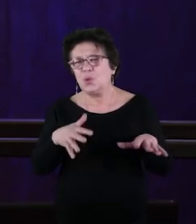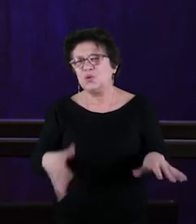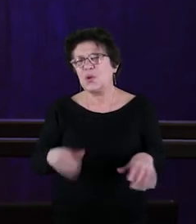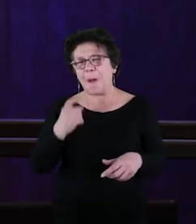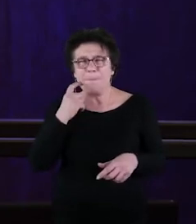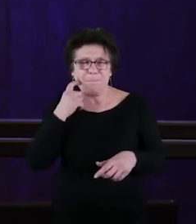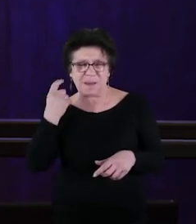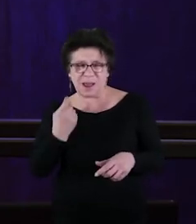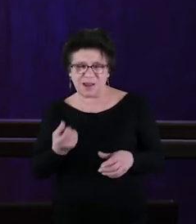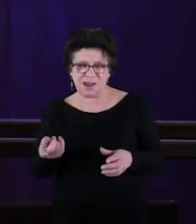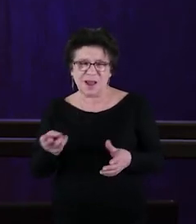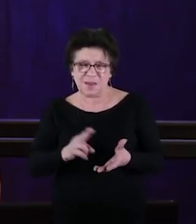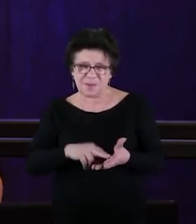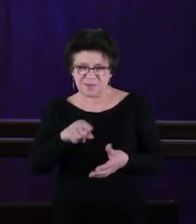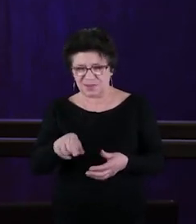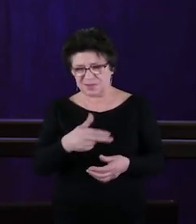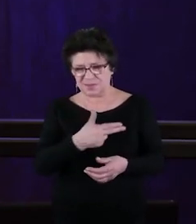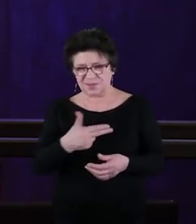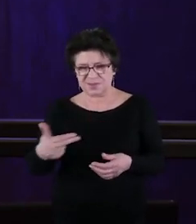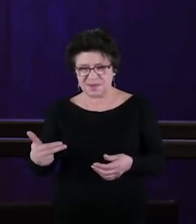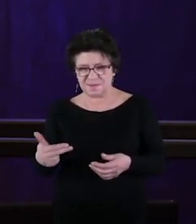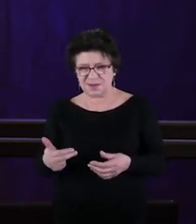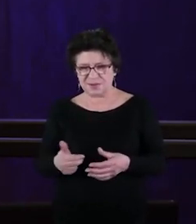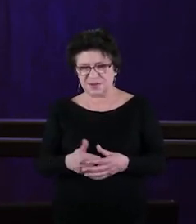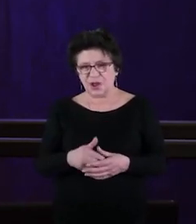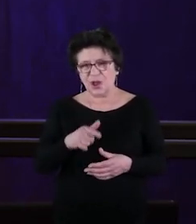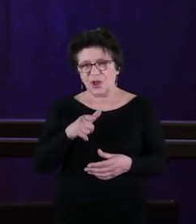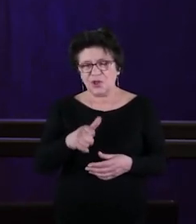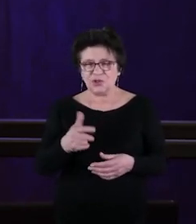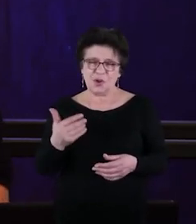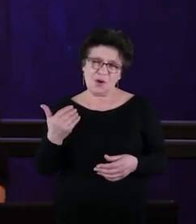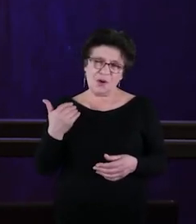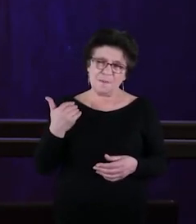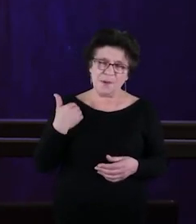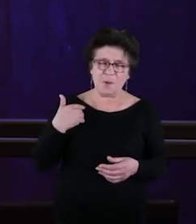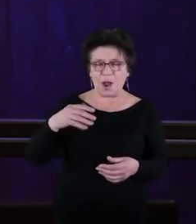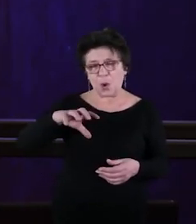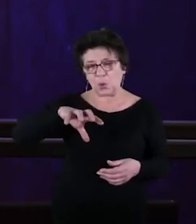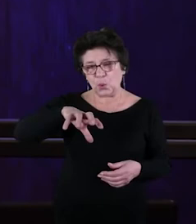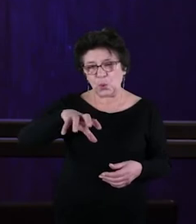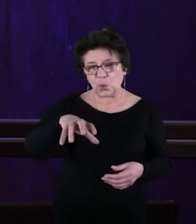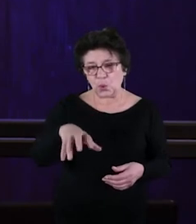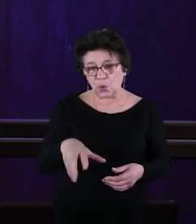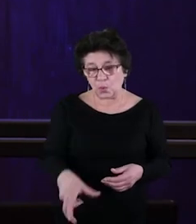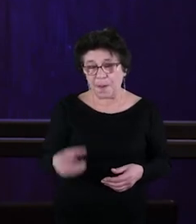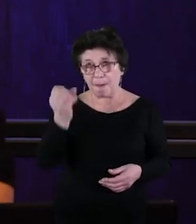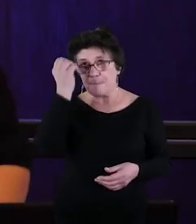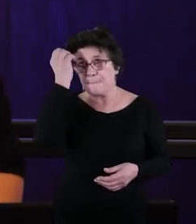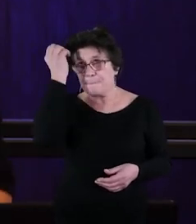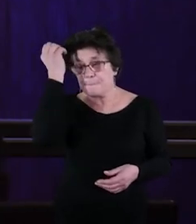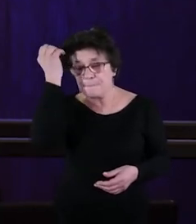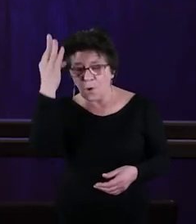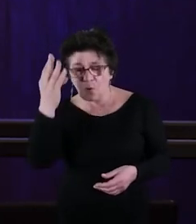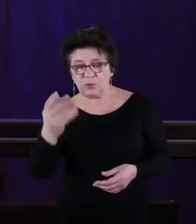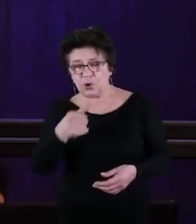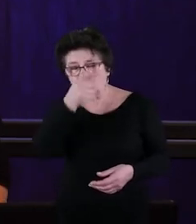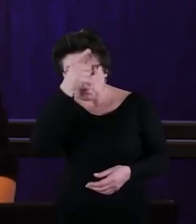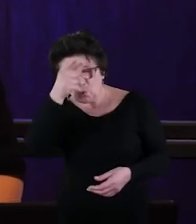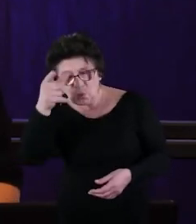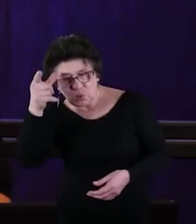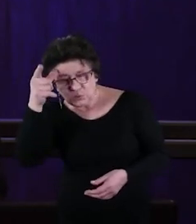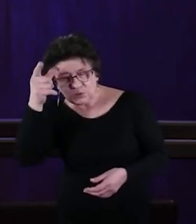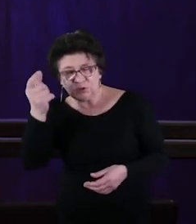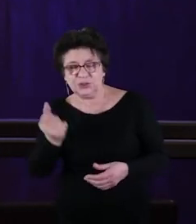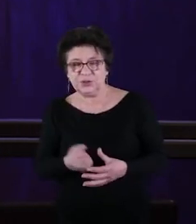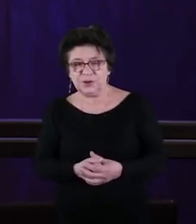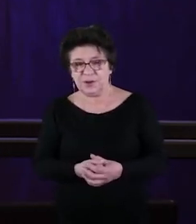wieku żeby ten było to grupa oświeceniowych myślicieli filozofów